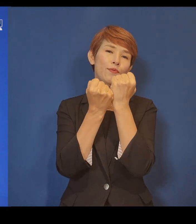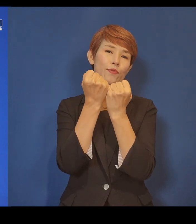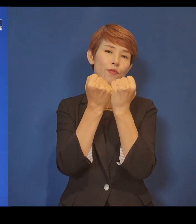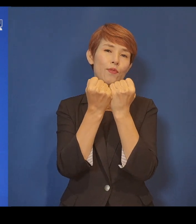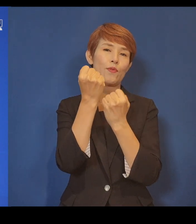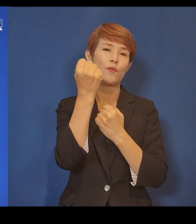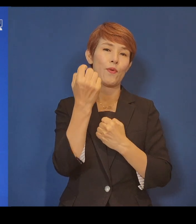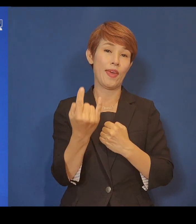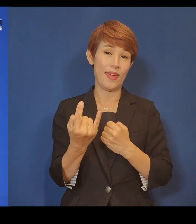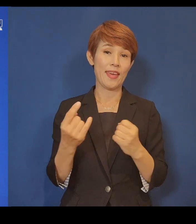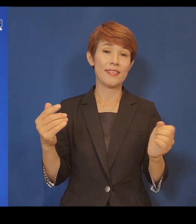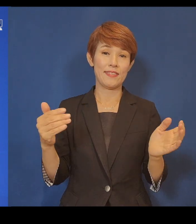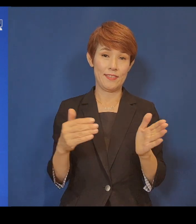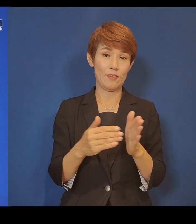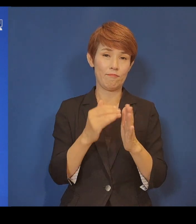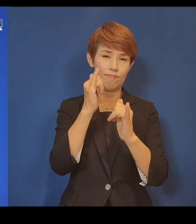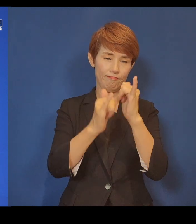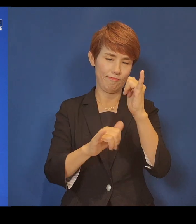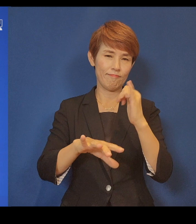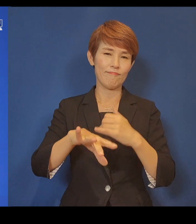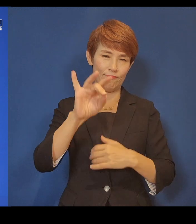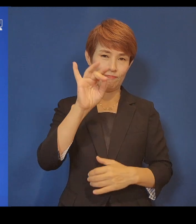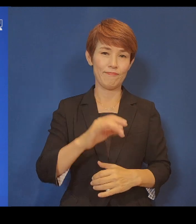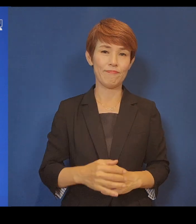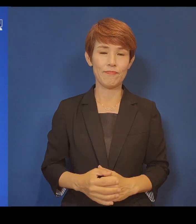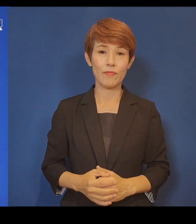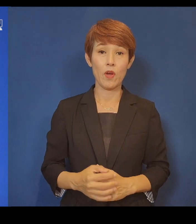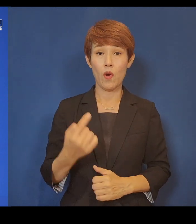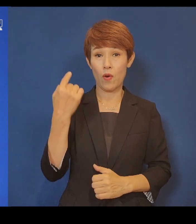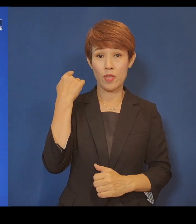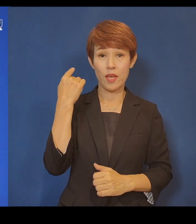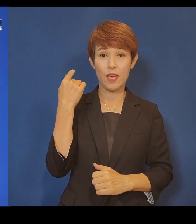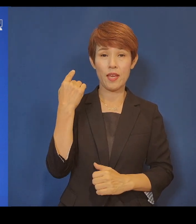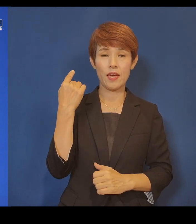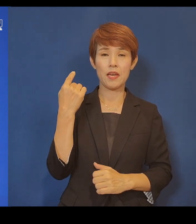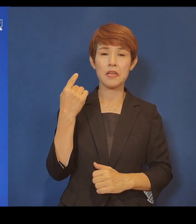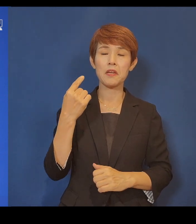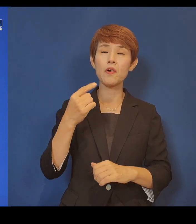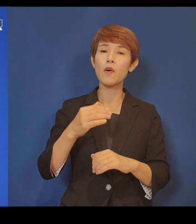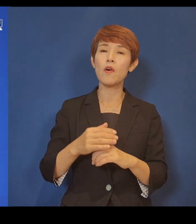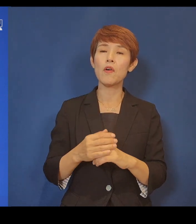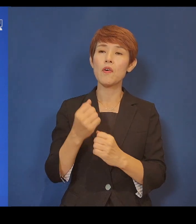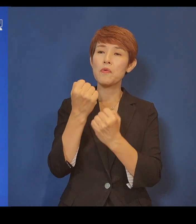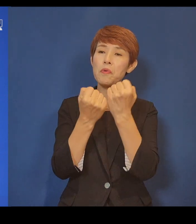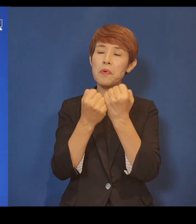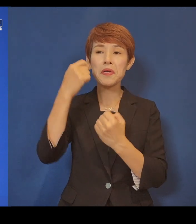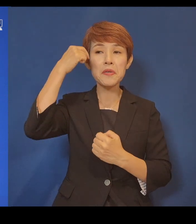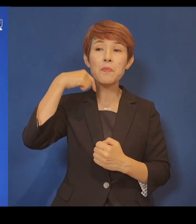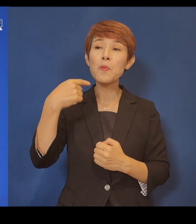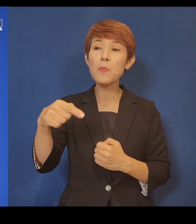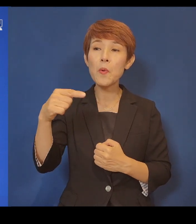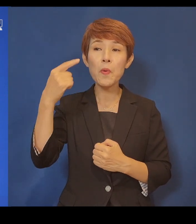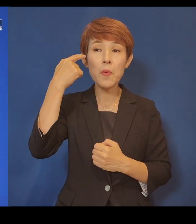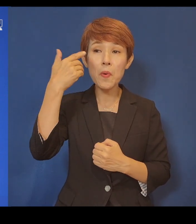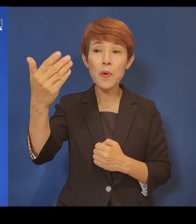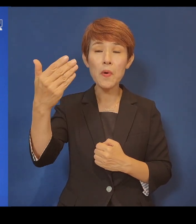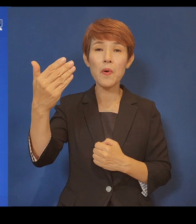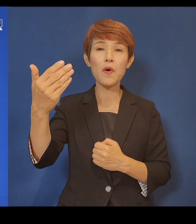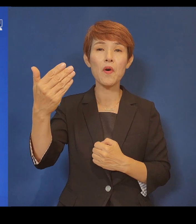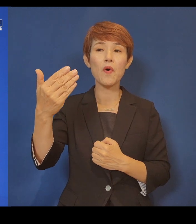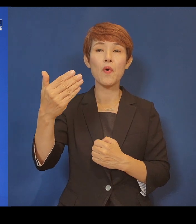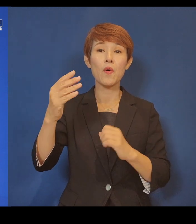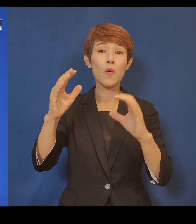교회 역사상 처음으로 시작을 했어요. 저는 어제 피드백 회의에 가지 않았습니다만 제가 아침에 얘기를